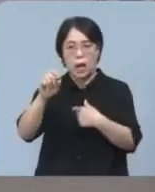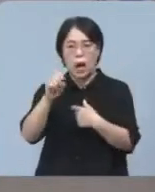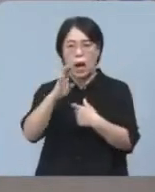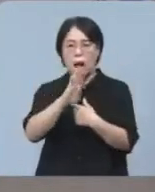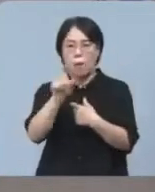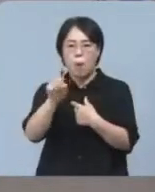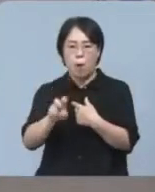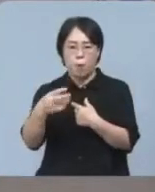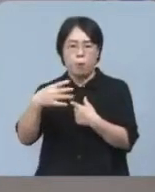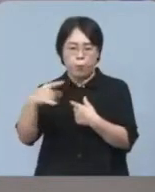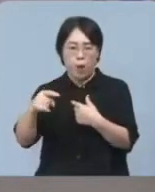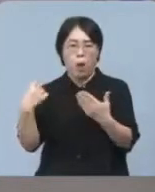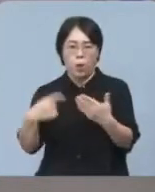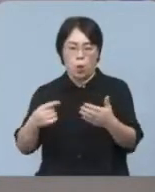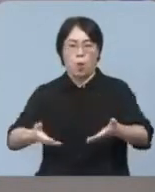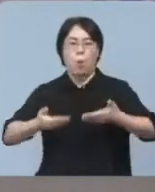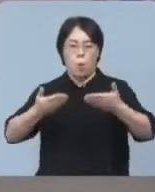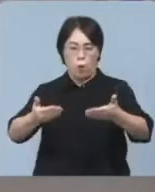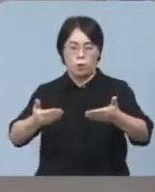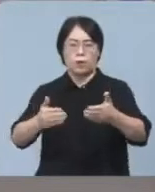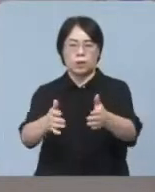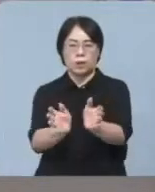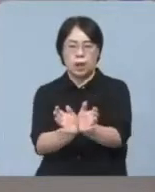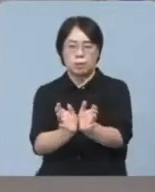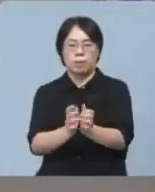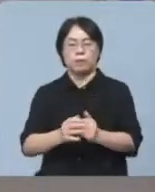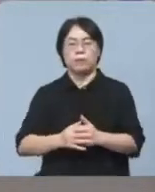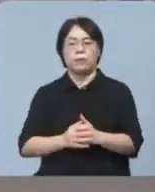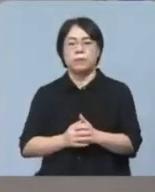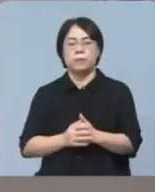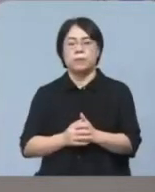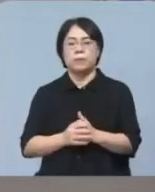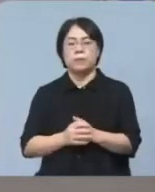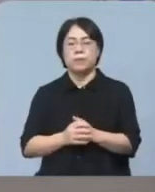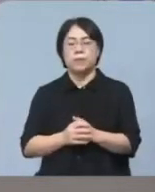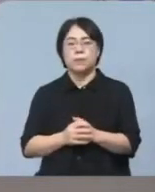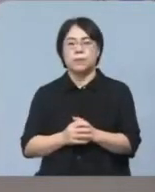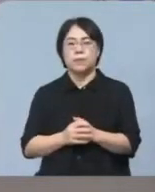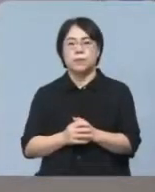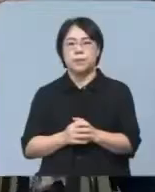교육봉사 단 이 그 주인공 인데요 이정훈 기자가 소개합니다